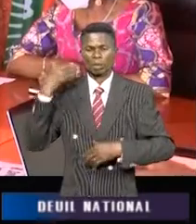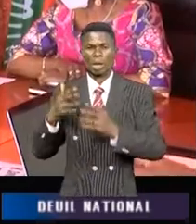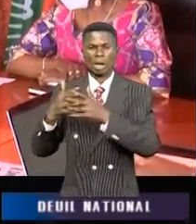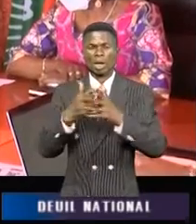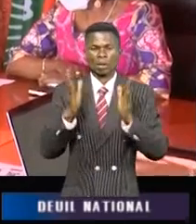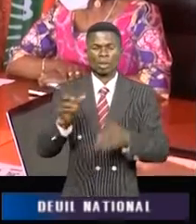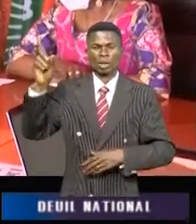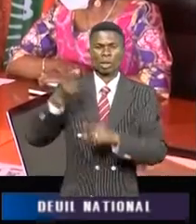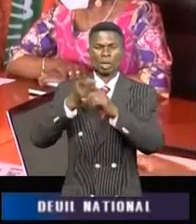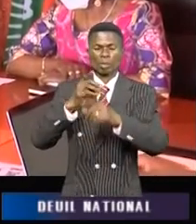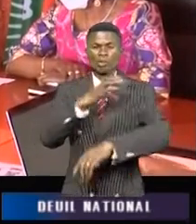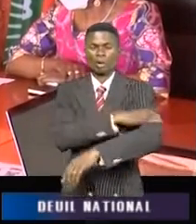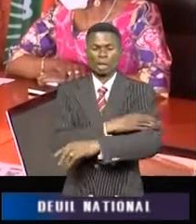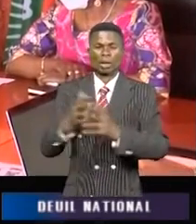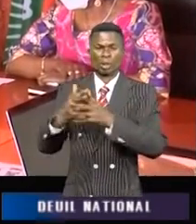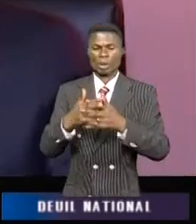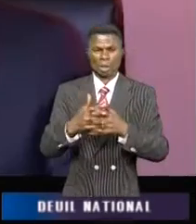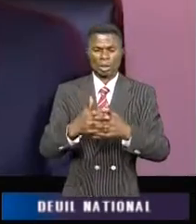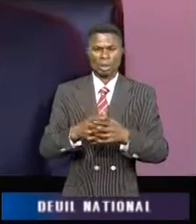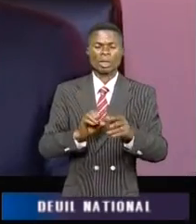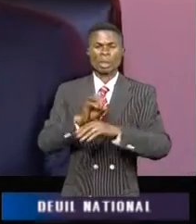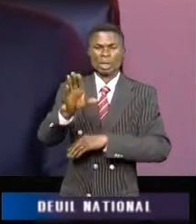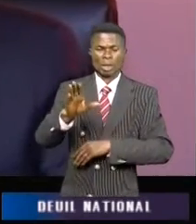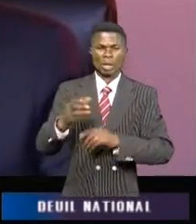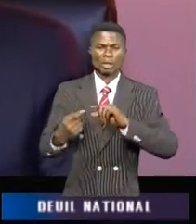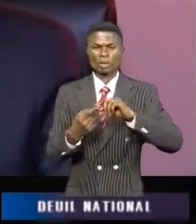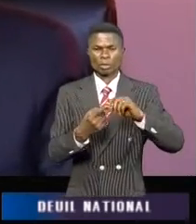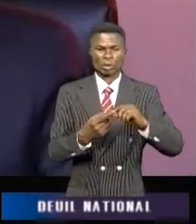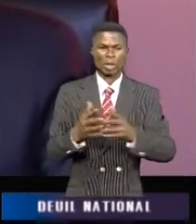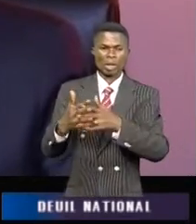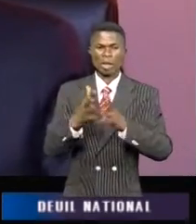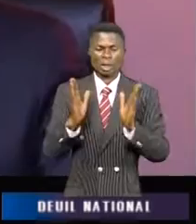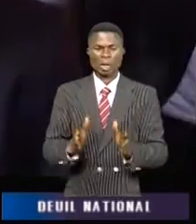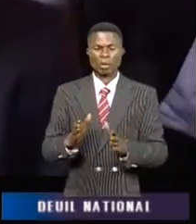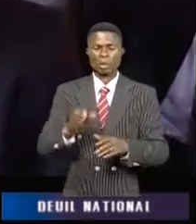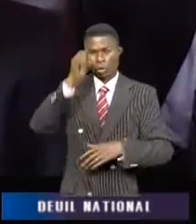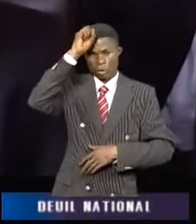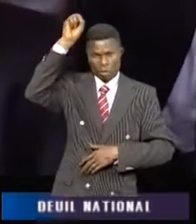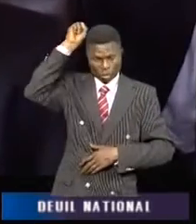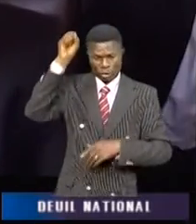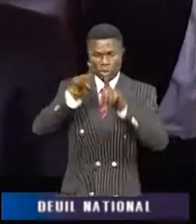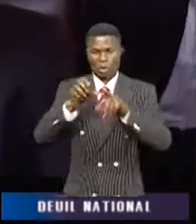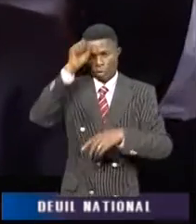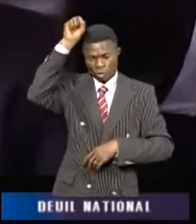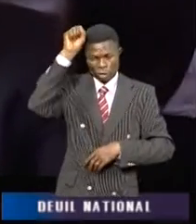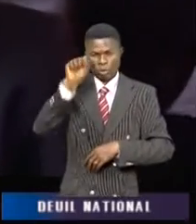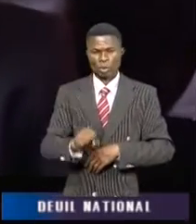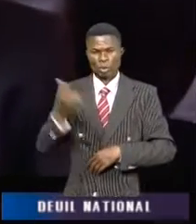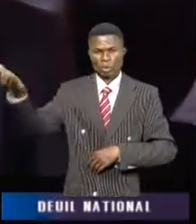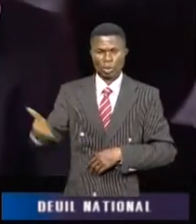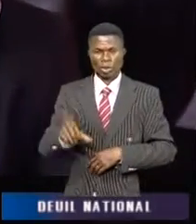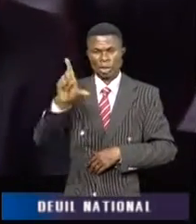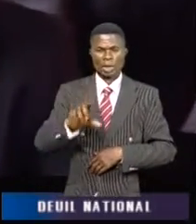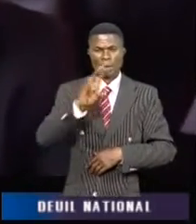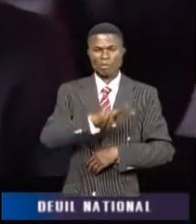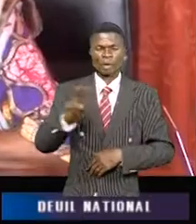américain venue de Washington, Donald Booth, envoyé spécial des États-Unis au Soudan et au Soudan du Sud, a été reçu ce lundi